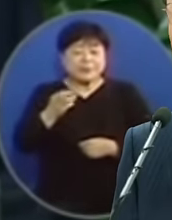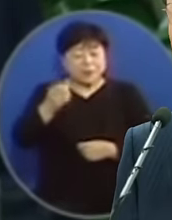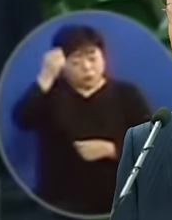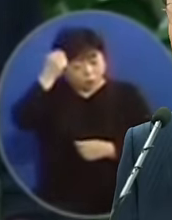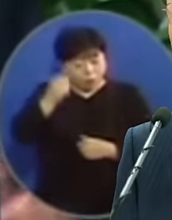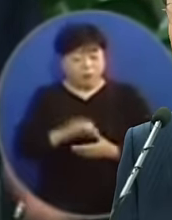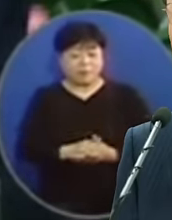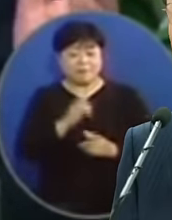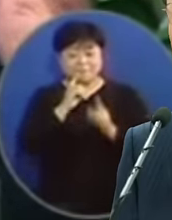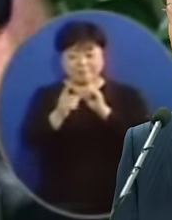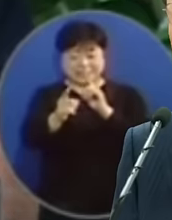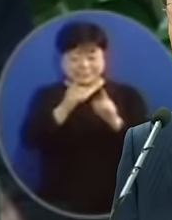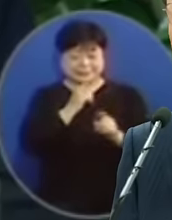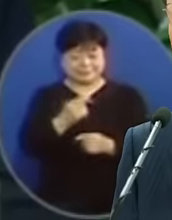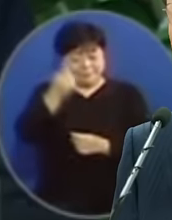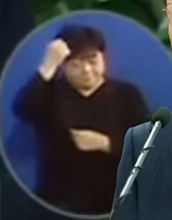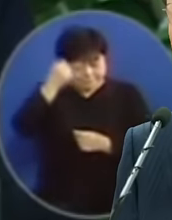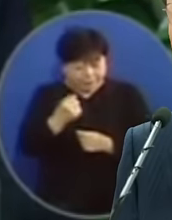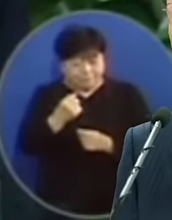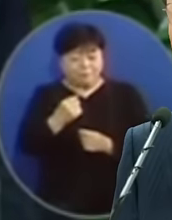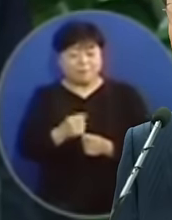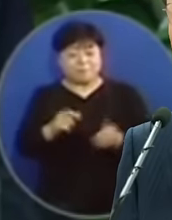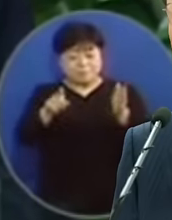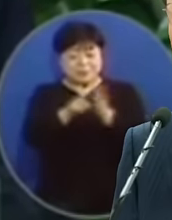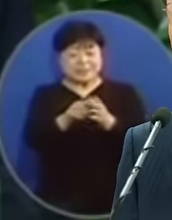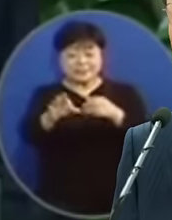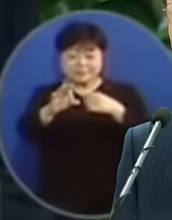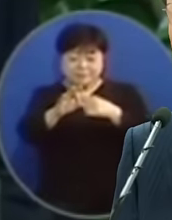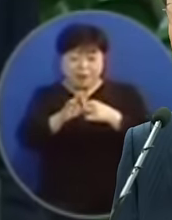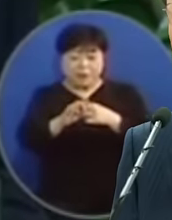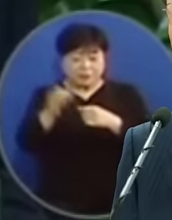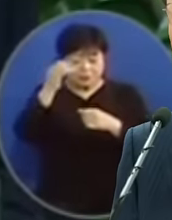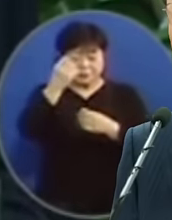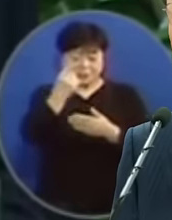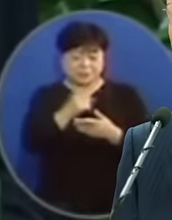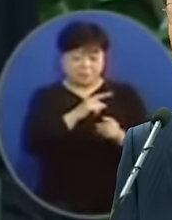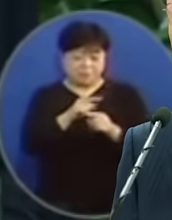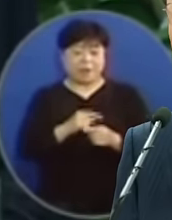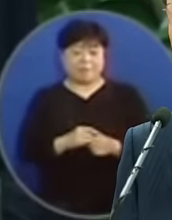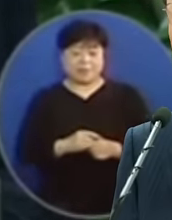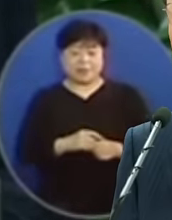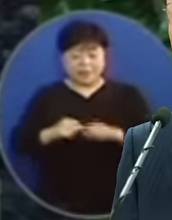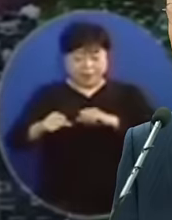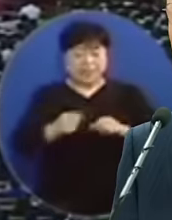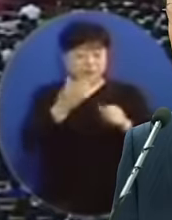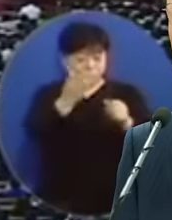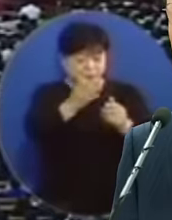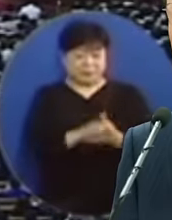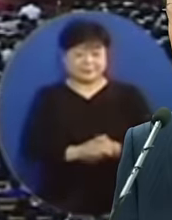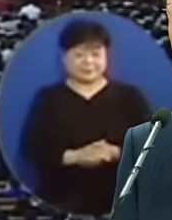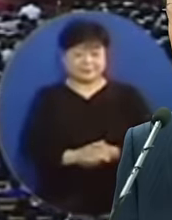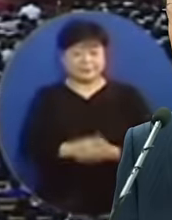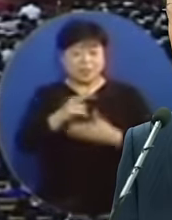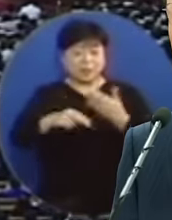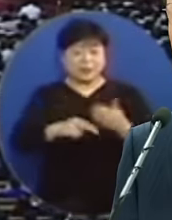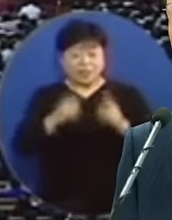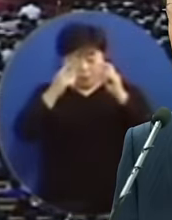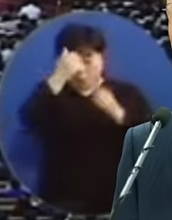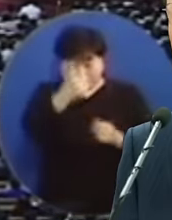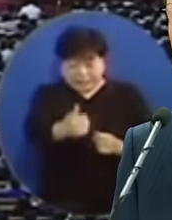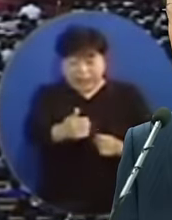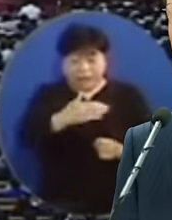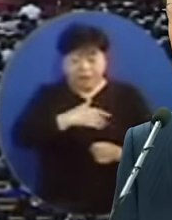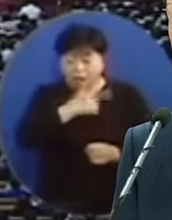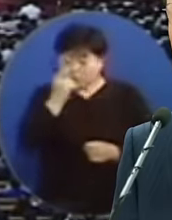외웁니다. 그 말씀을 외우고 믿으면 성령께서 마음속에 역사하는 것입니다. 야훼는 나의 목자시니